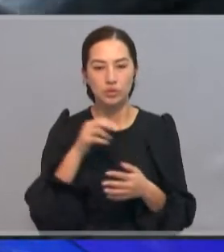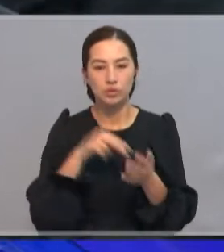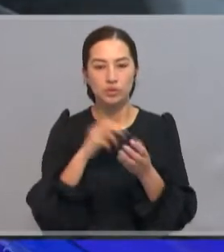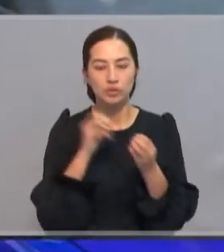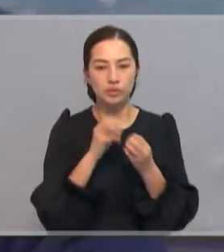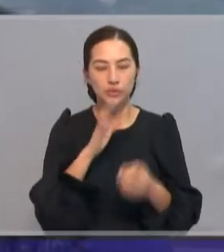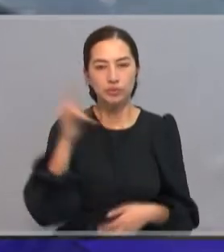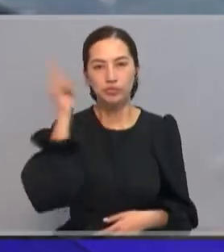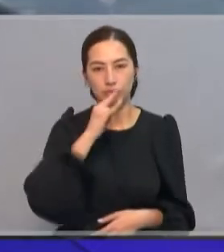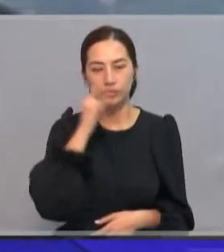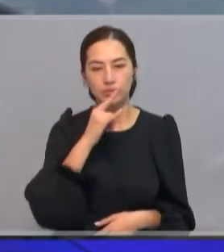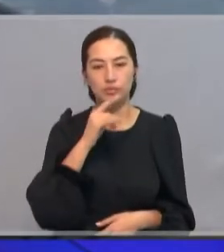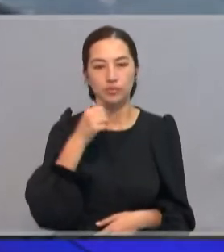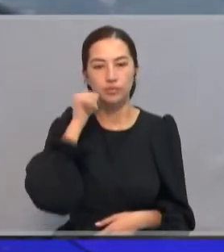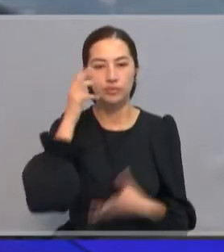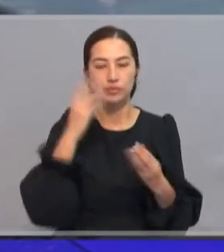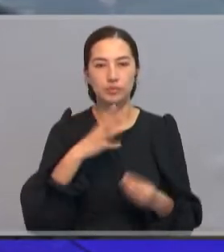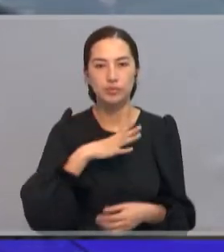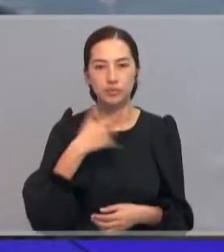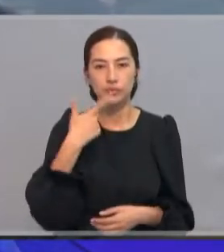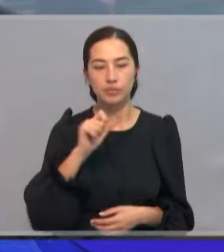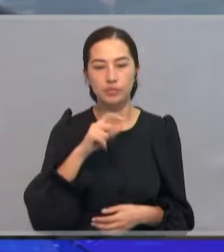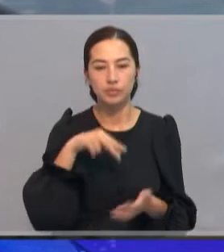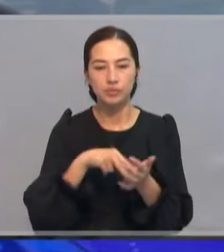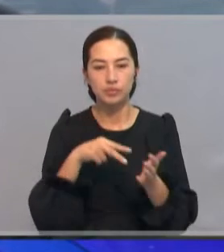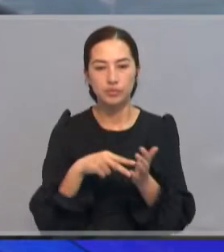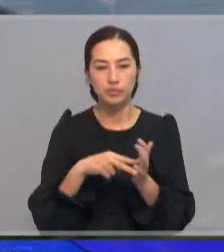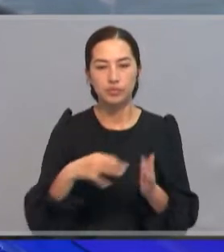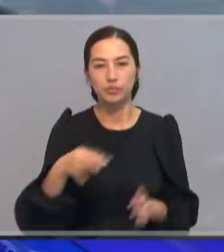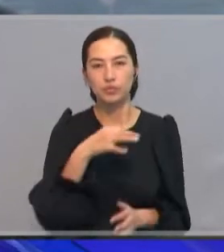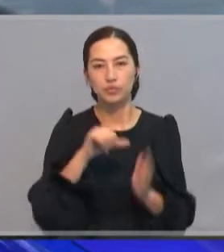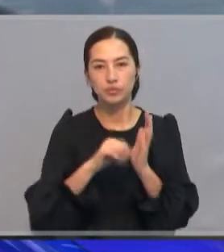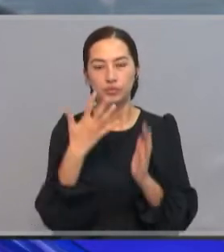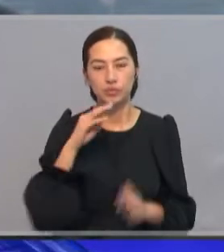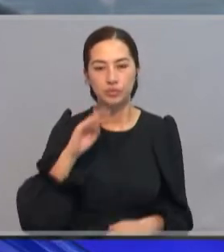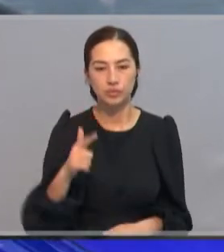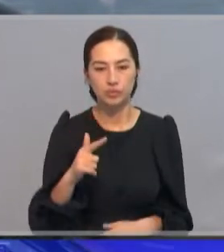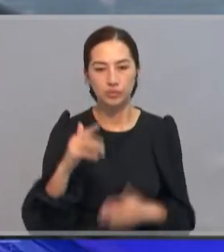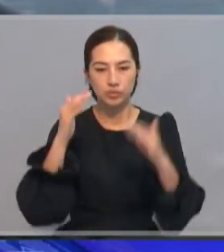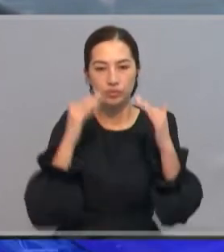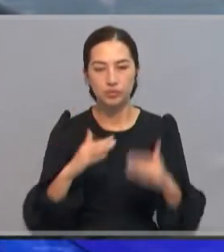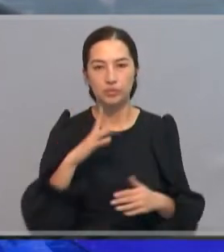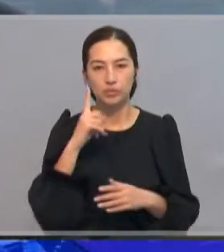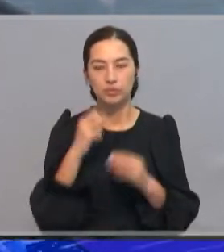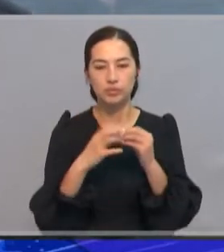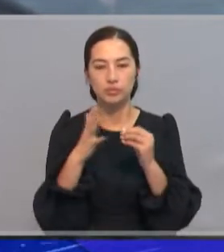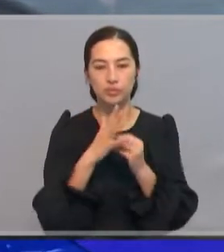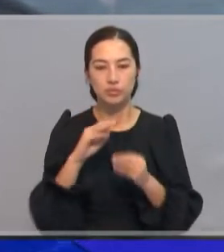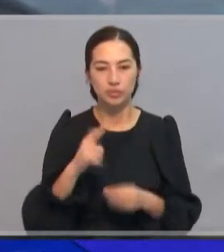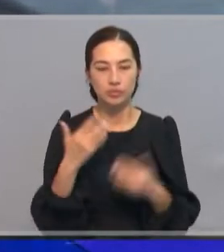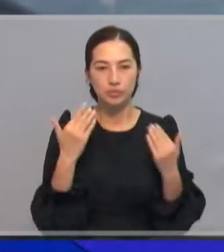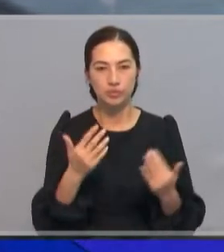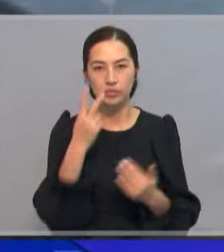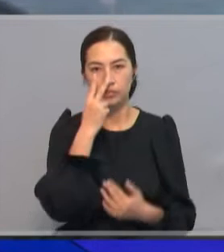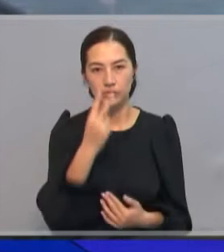Жанар жағармайда кеше көрдіңіз, газдың бағасы біздің ауданымызда 65 теңге түсті. 115 теңгеден. Енді мына қазір